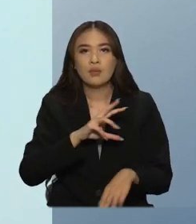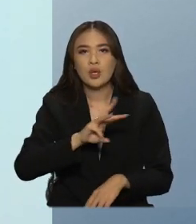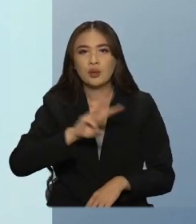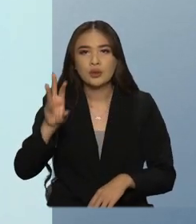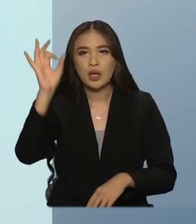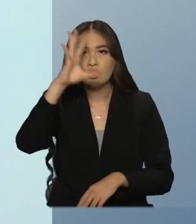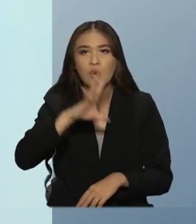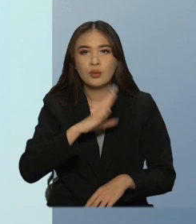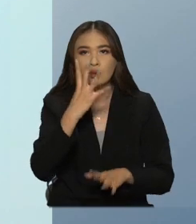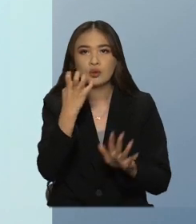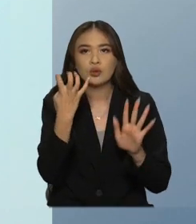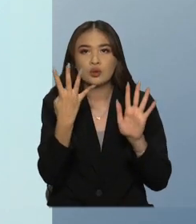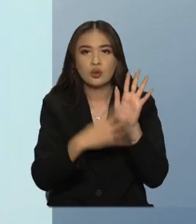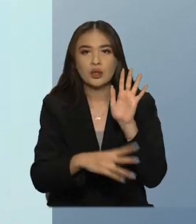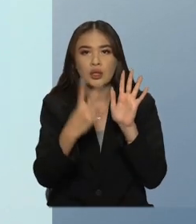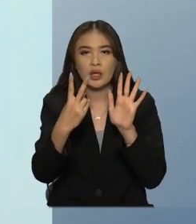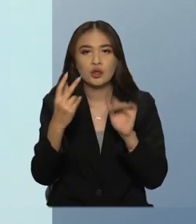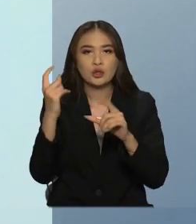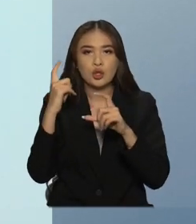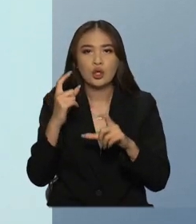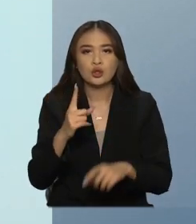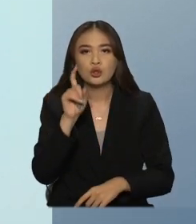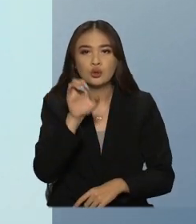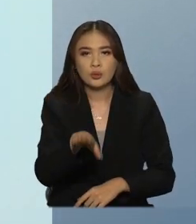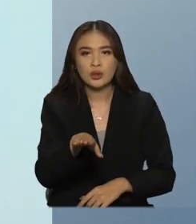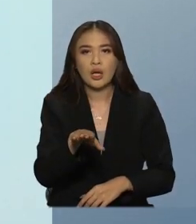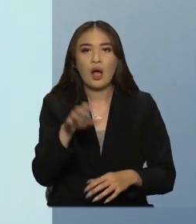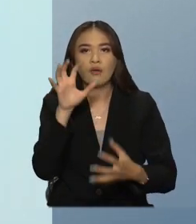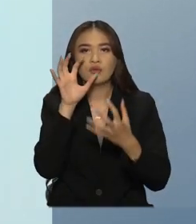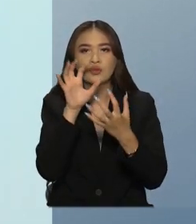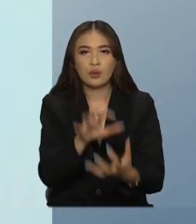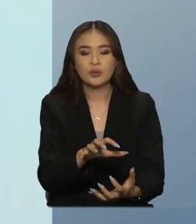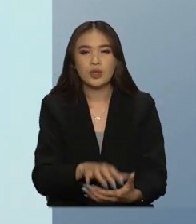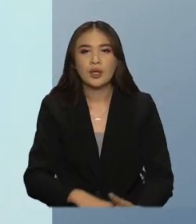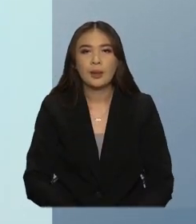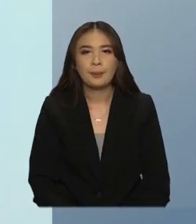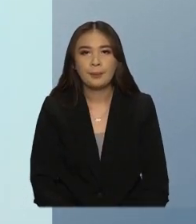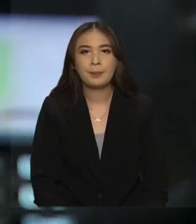492 мыңы жүк көліктері, ал 100 мыңы автобустар.